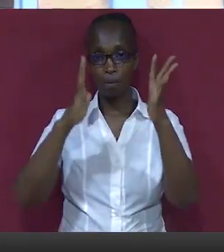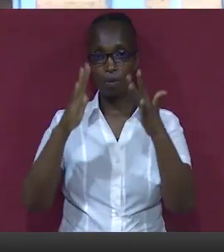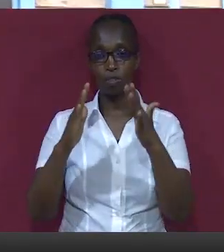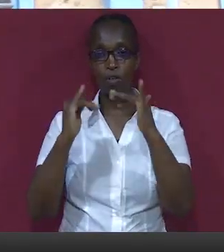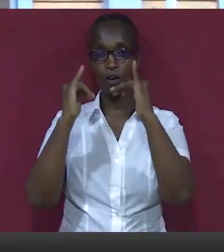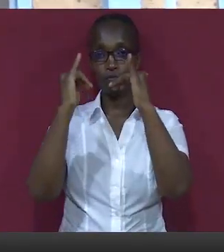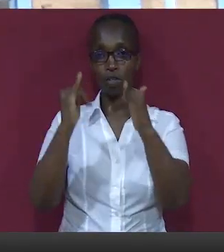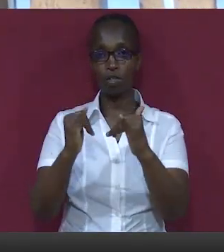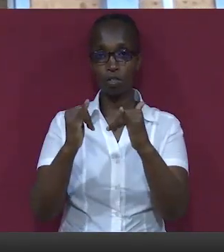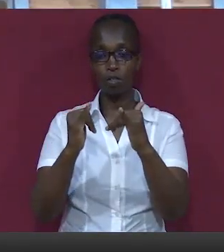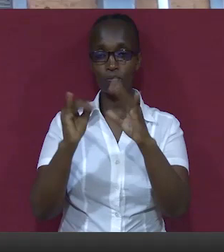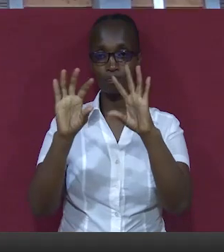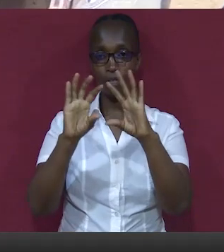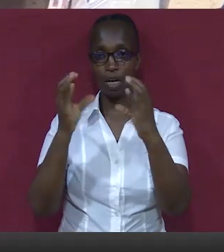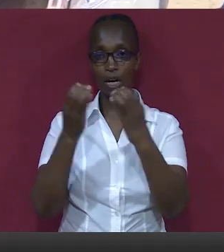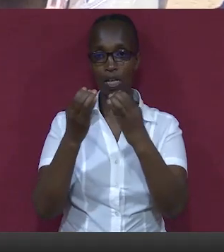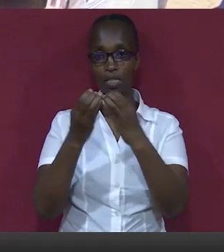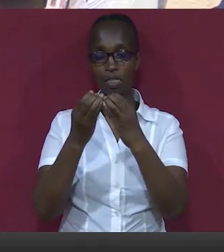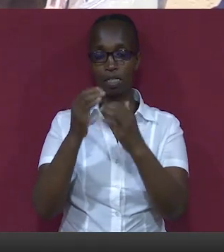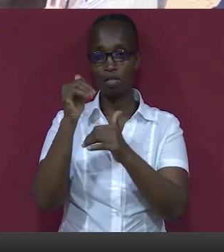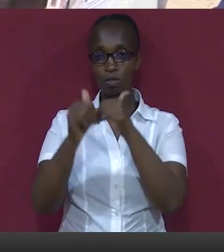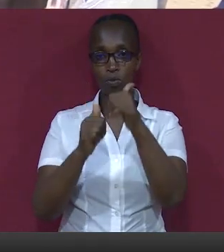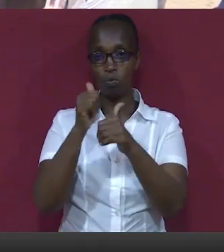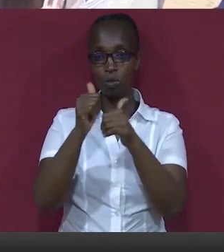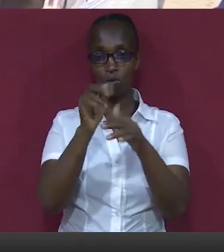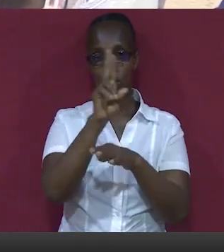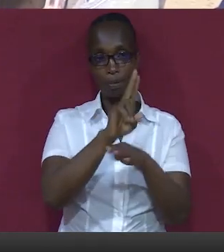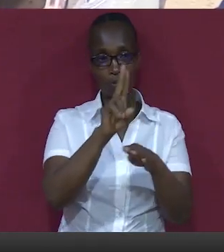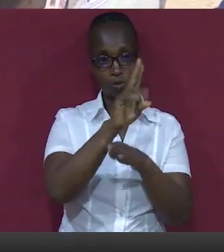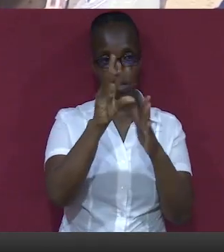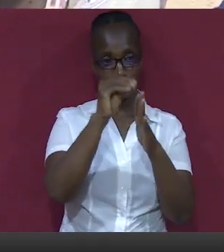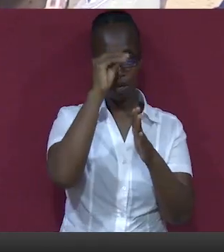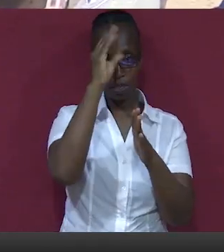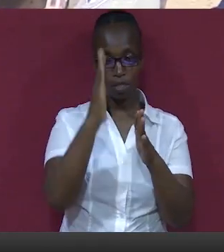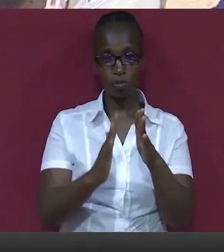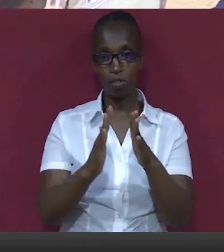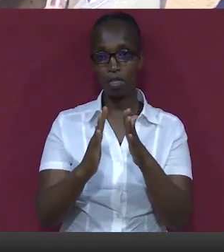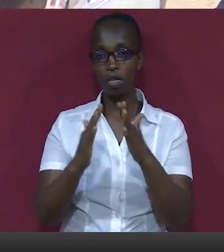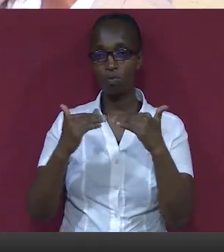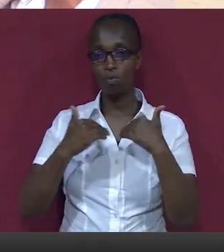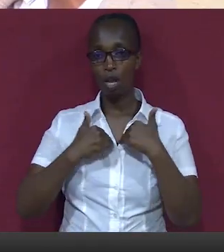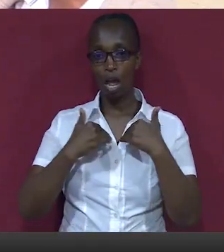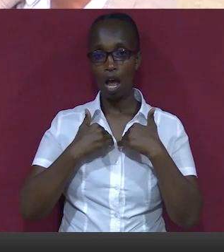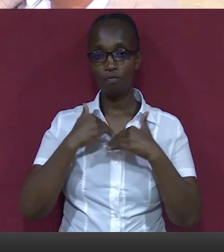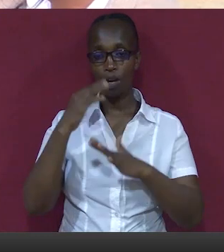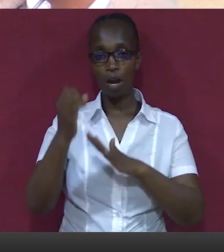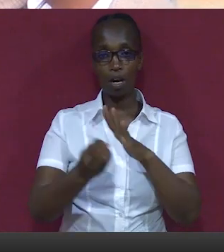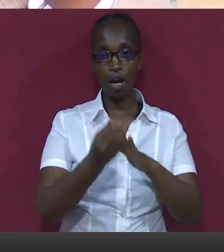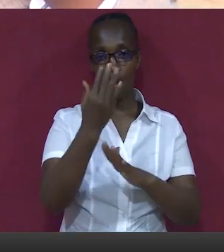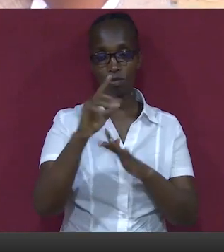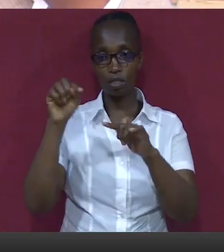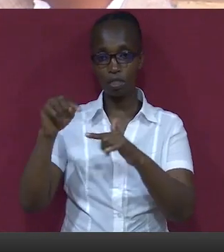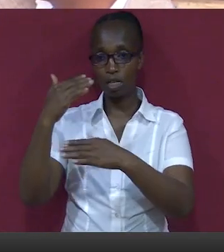Hafla ya ufunguzi wa madarasa sita mapya yatakayotumika na wanafunzi wa shule hiyo ikaanza. Kwa hivyo